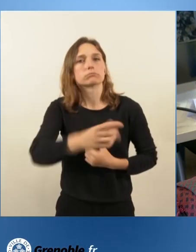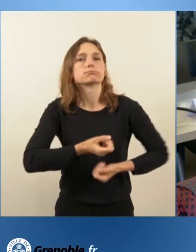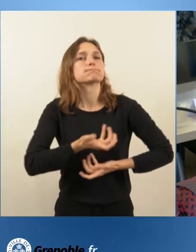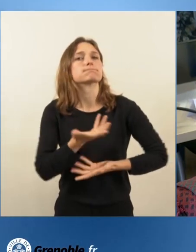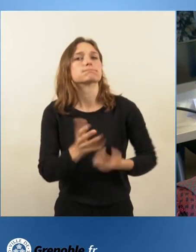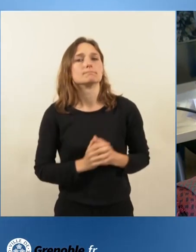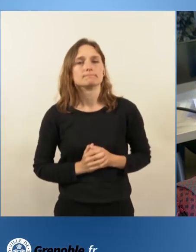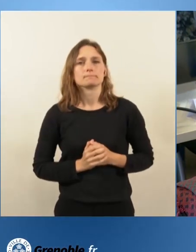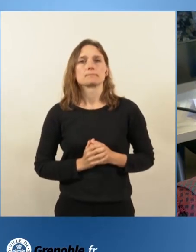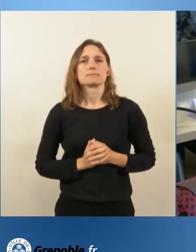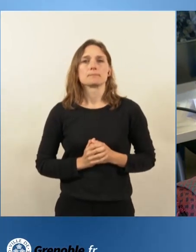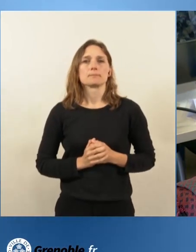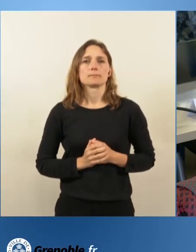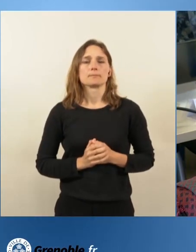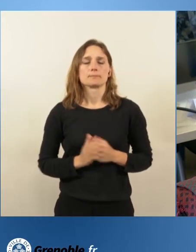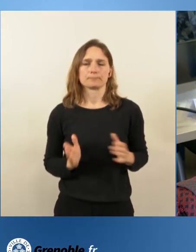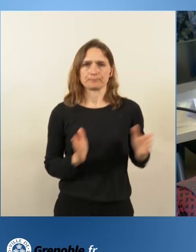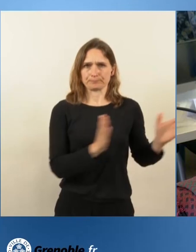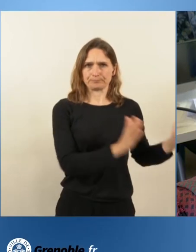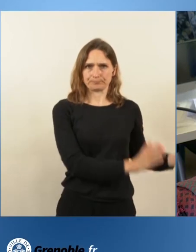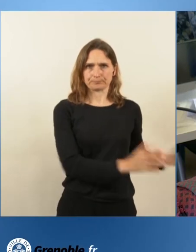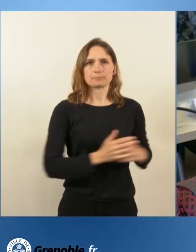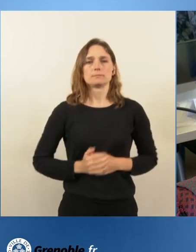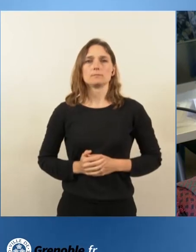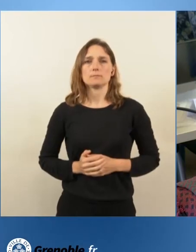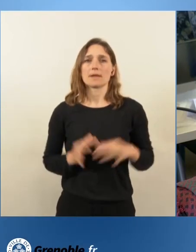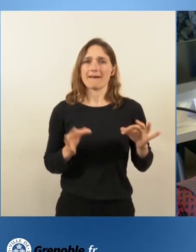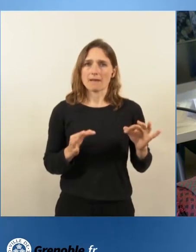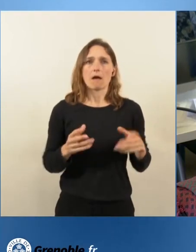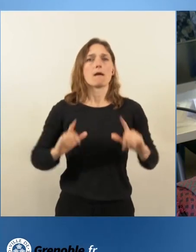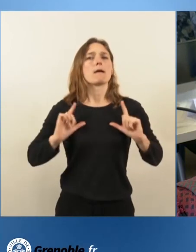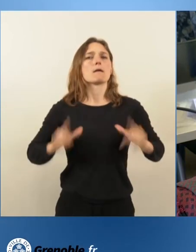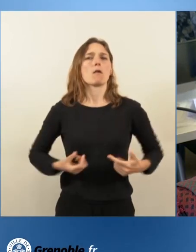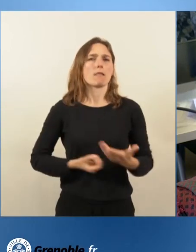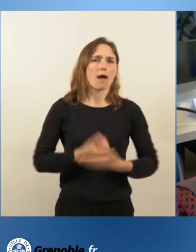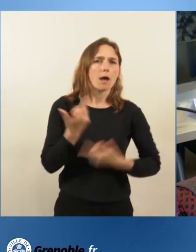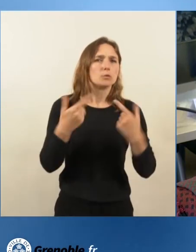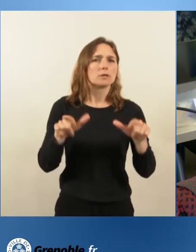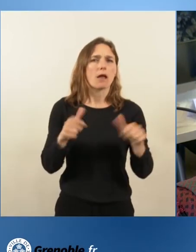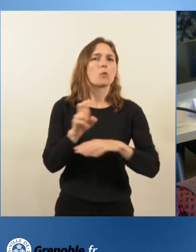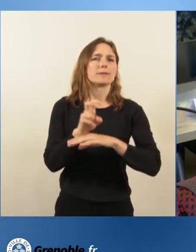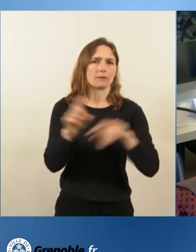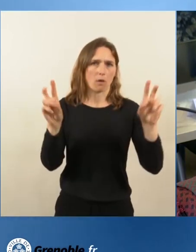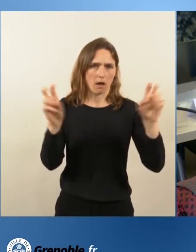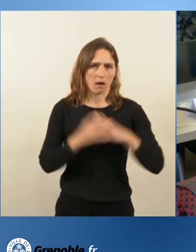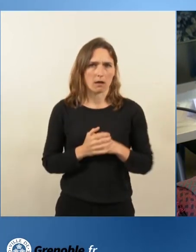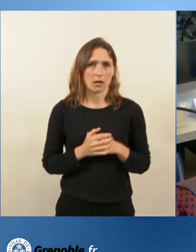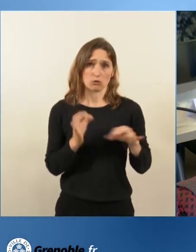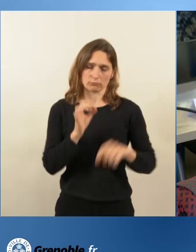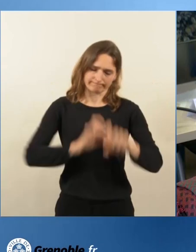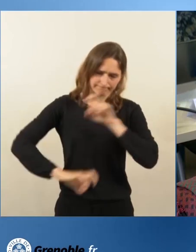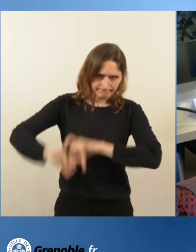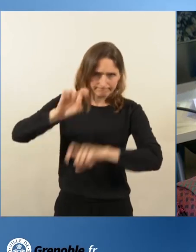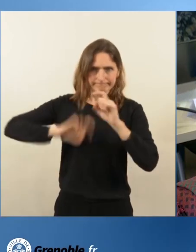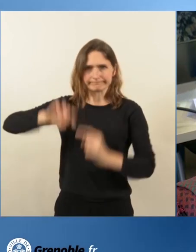sur le le conservatoire de la même façon je pense qu'il faut revenir à ce dont on parle